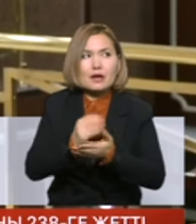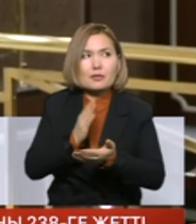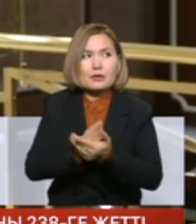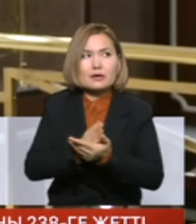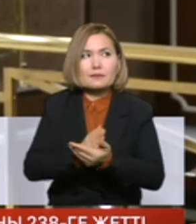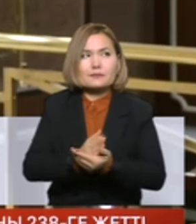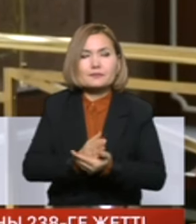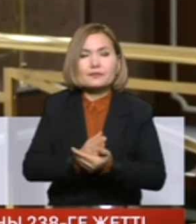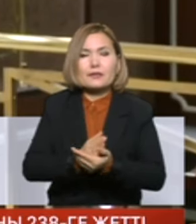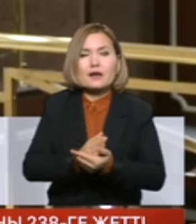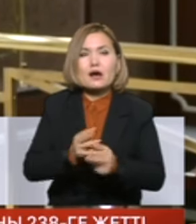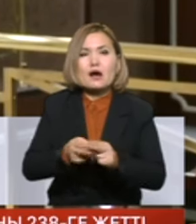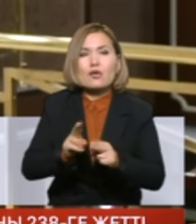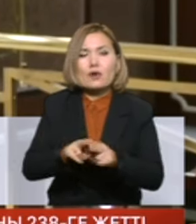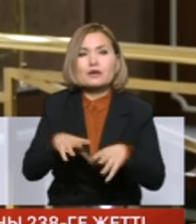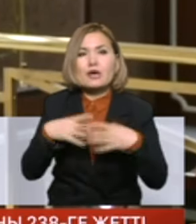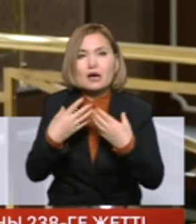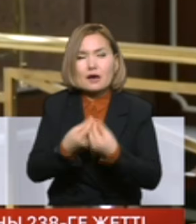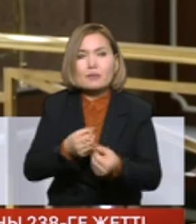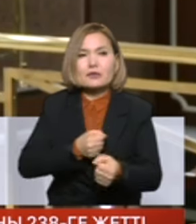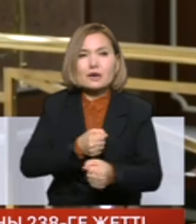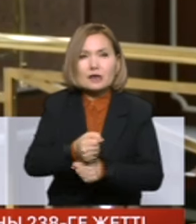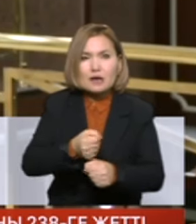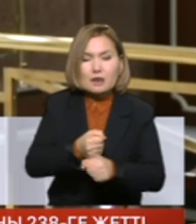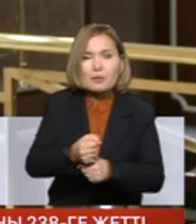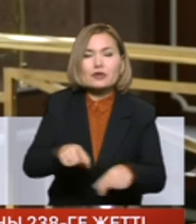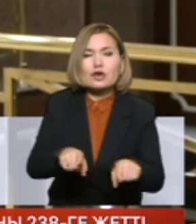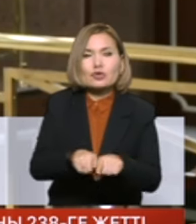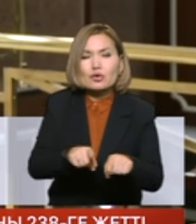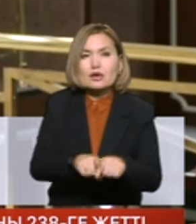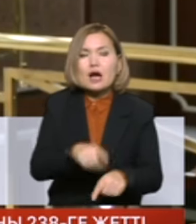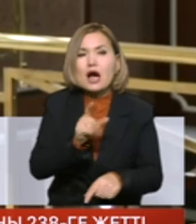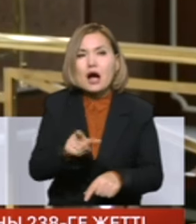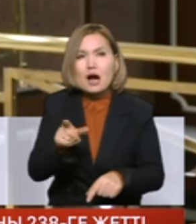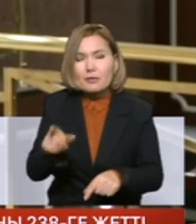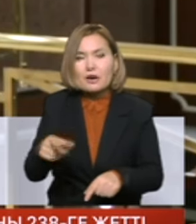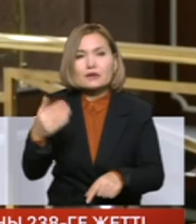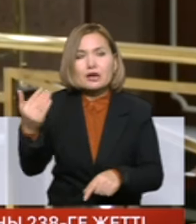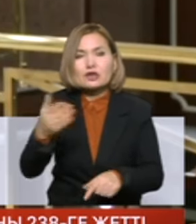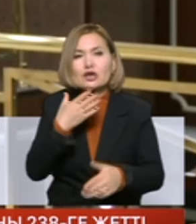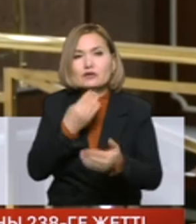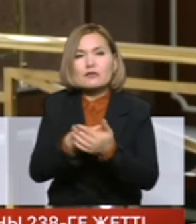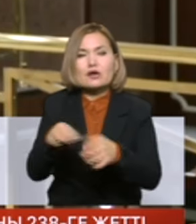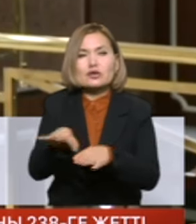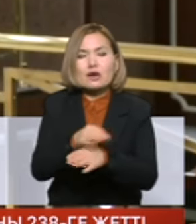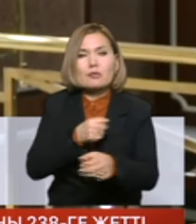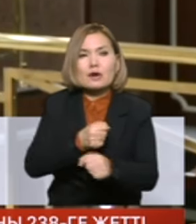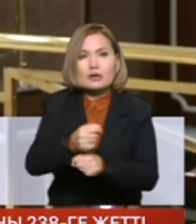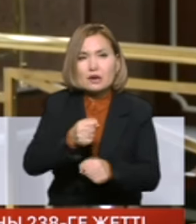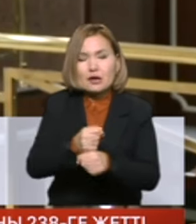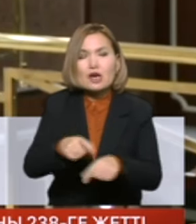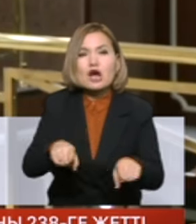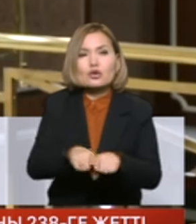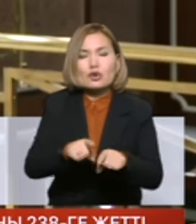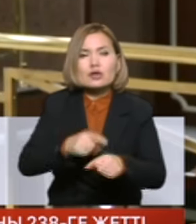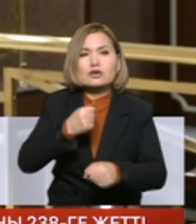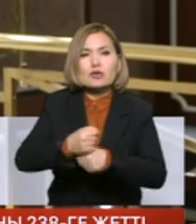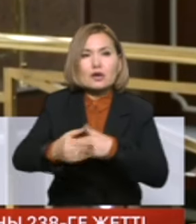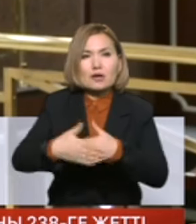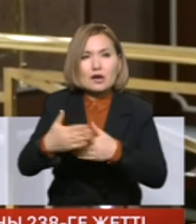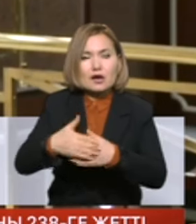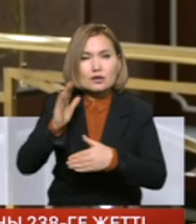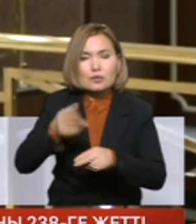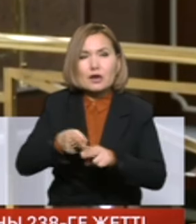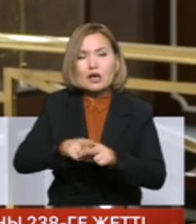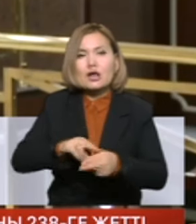бар. Отбасылық зорлық-зомбылық жасаған азаматтарға қатысты да, агрессивті азаматтарға қатысты да өз ерекшелік бар. Енді алдағы